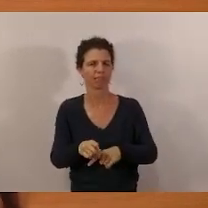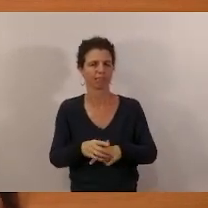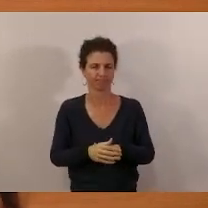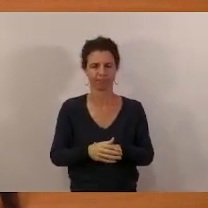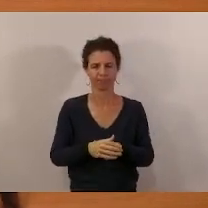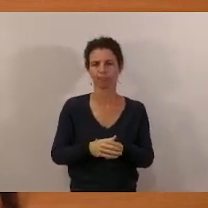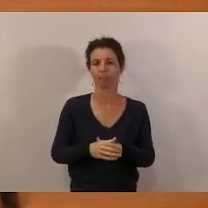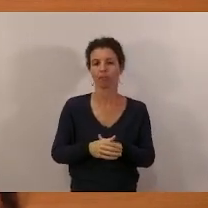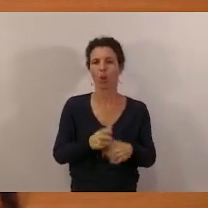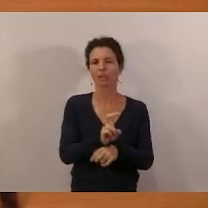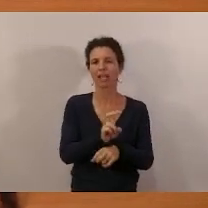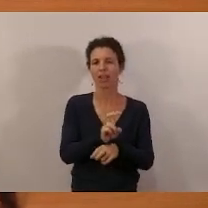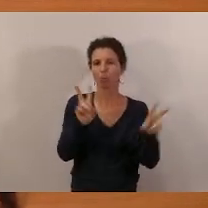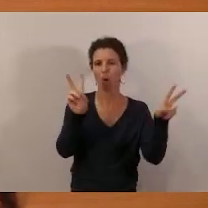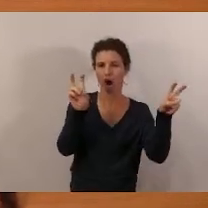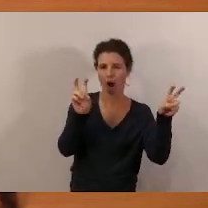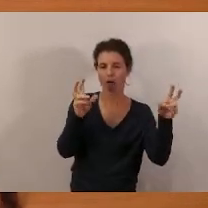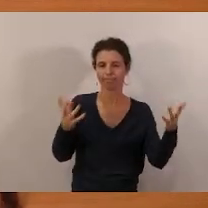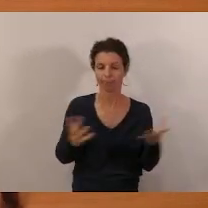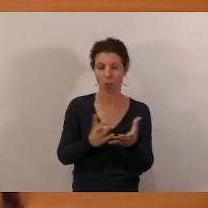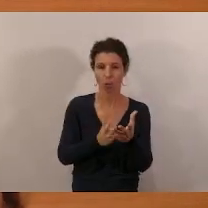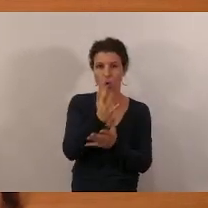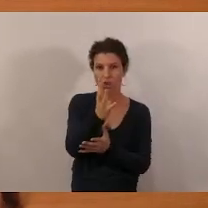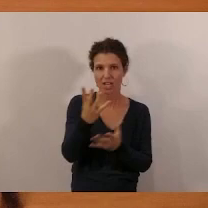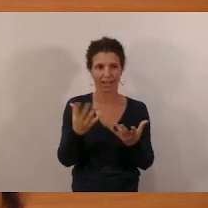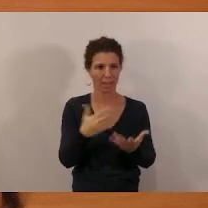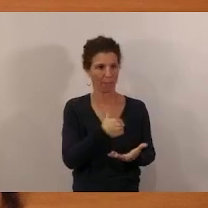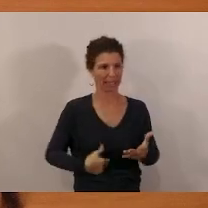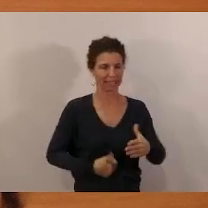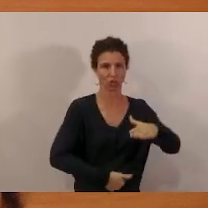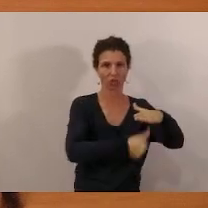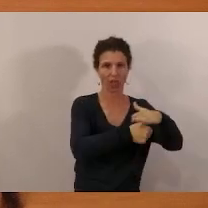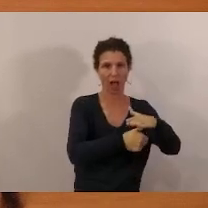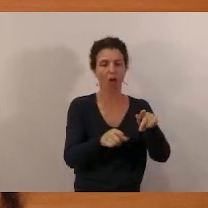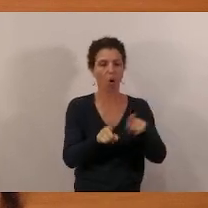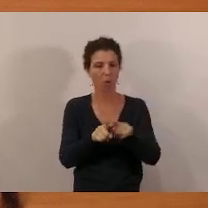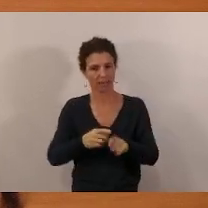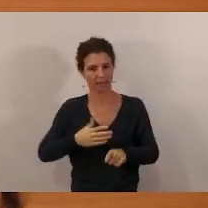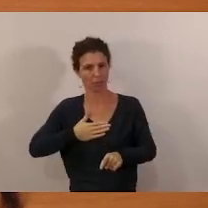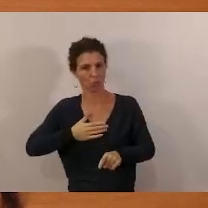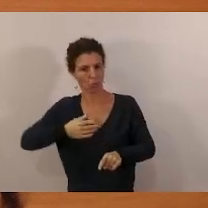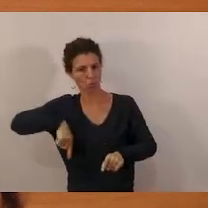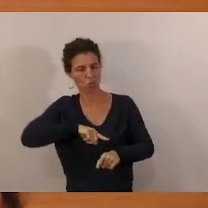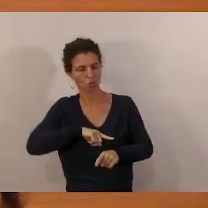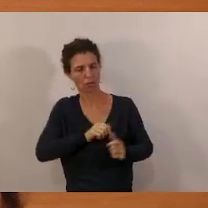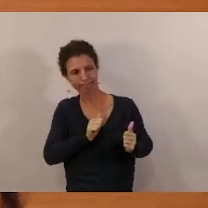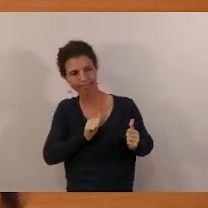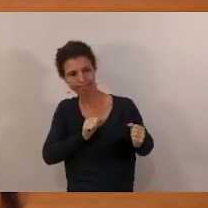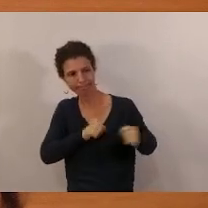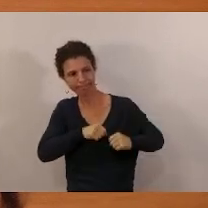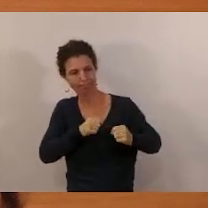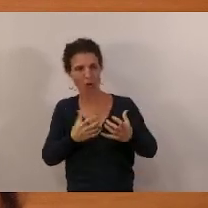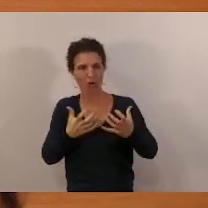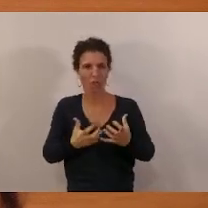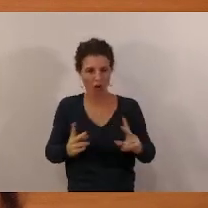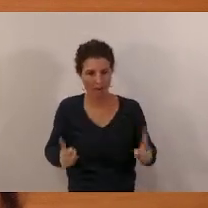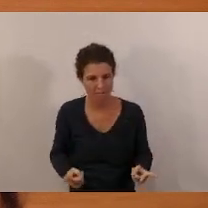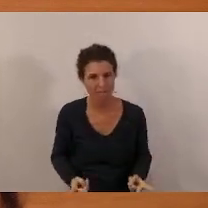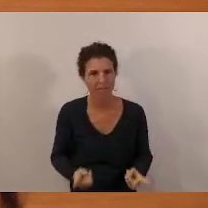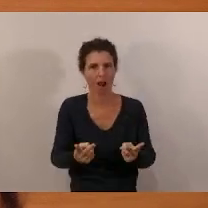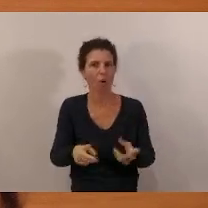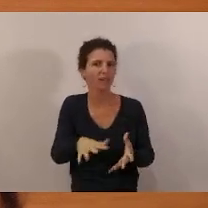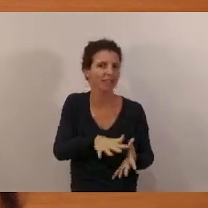volonté commune et de la mairie centrale et de notre part de revaloriser, évidemment dans un esprit de cohérence, l'ensemble